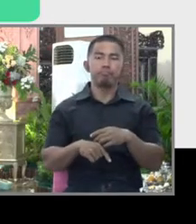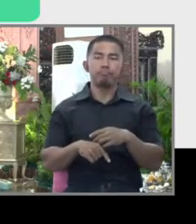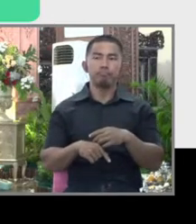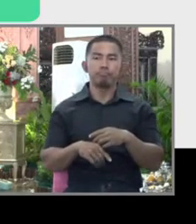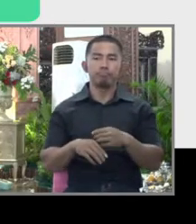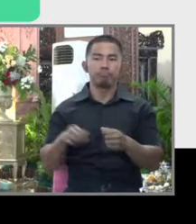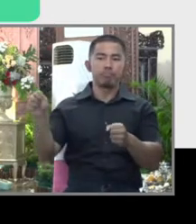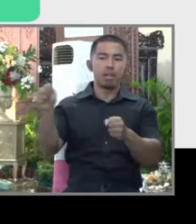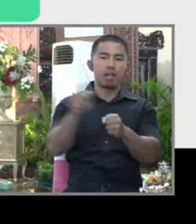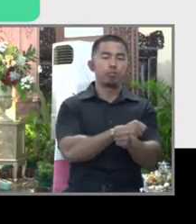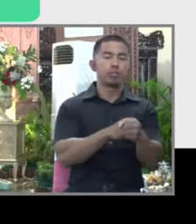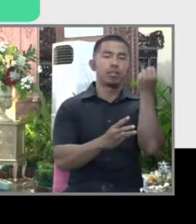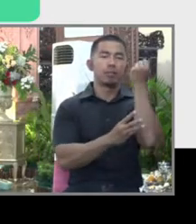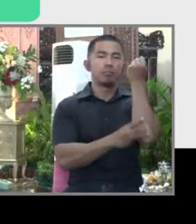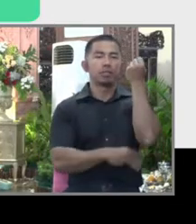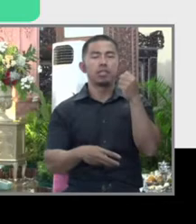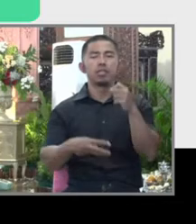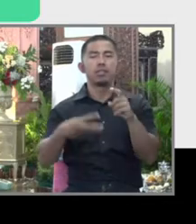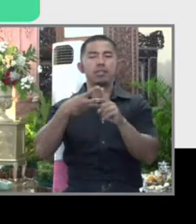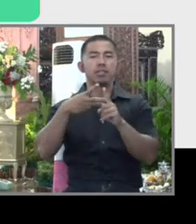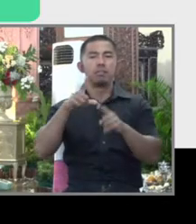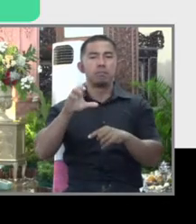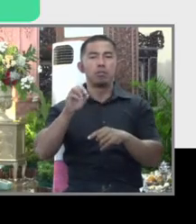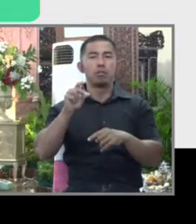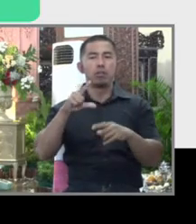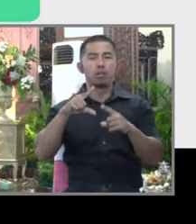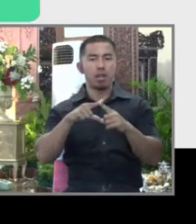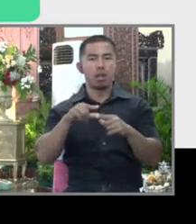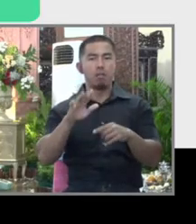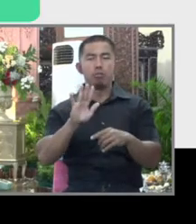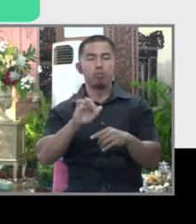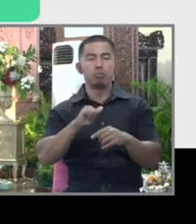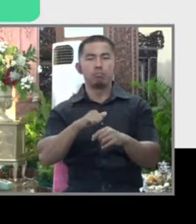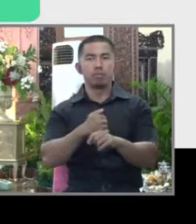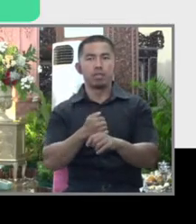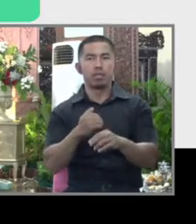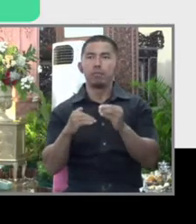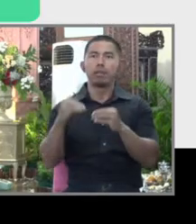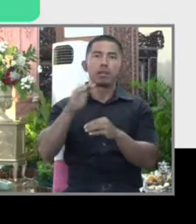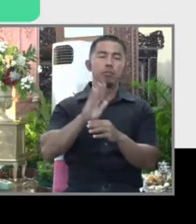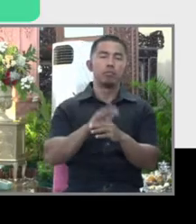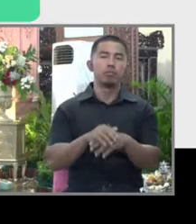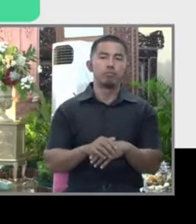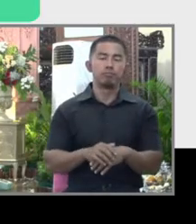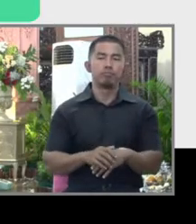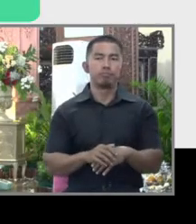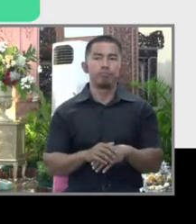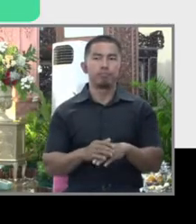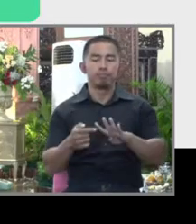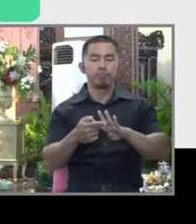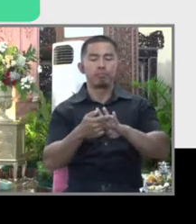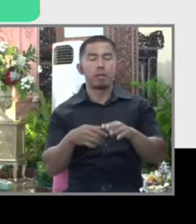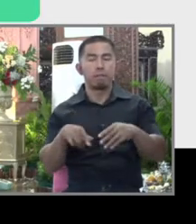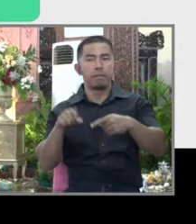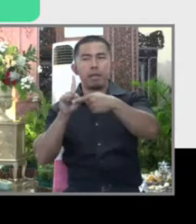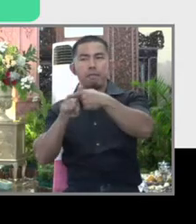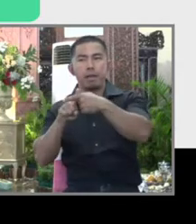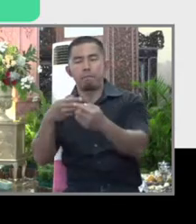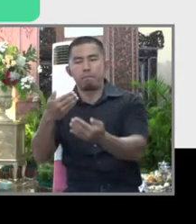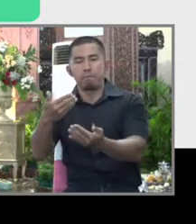Hai pakai salju special judulnya ternyata itu belum mampu kita salahkan Bapak mengurangi penggalakan dan menambah